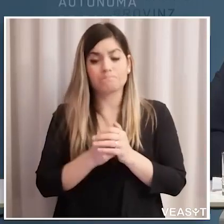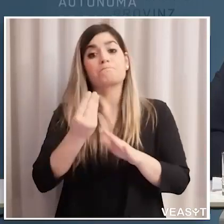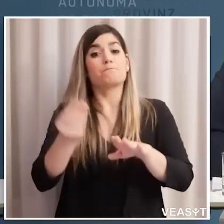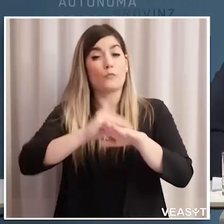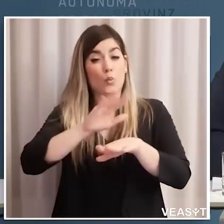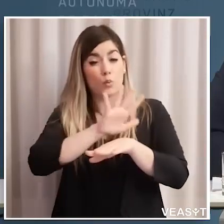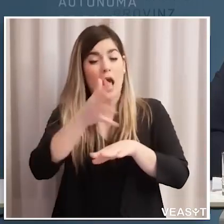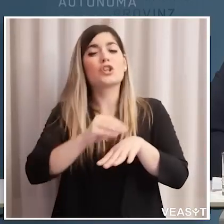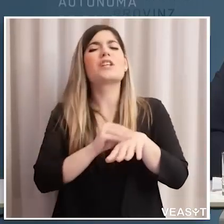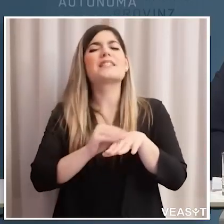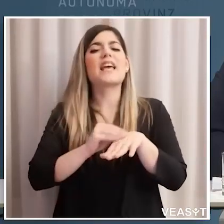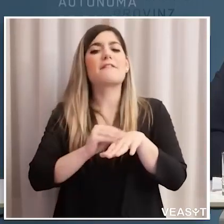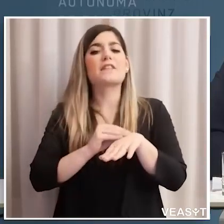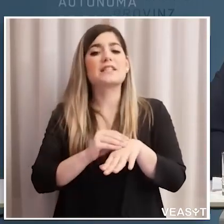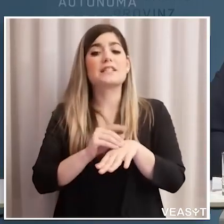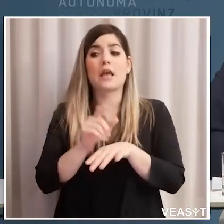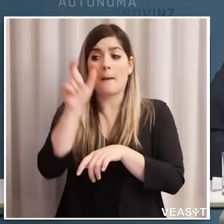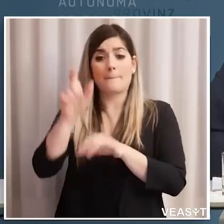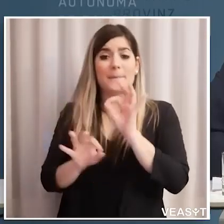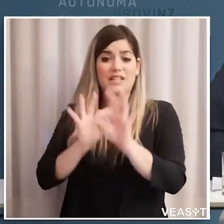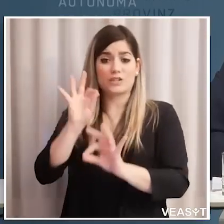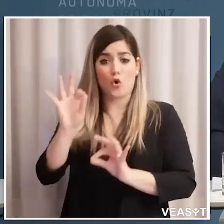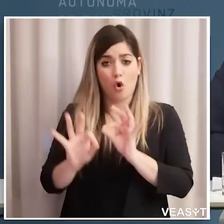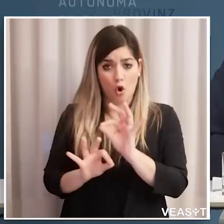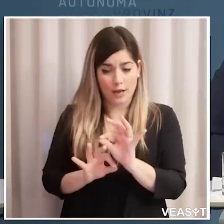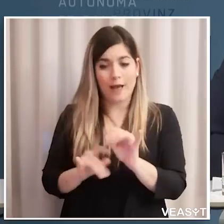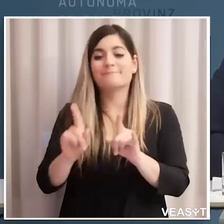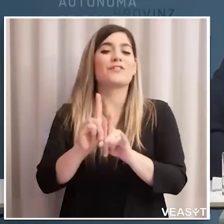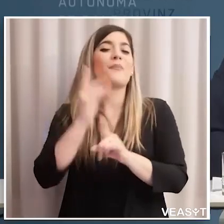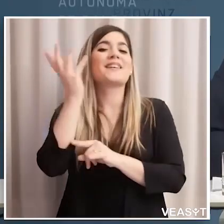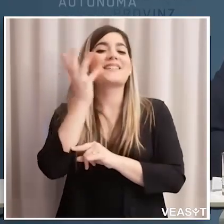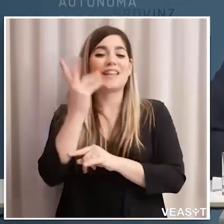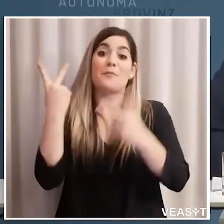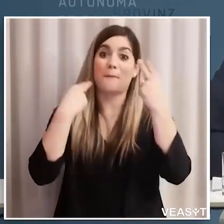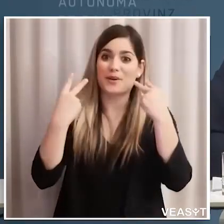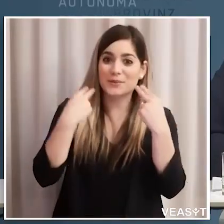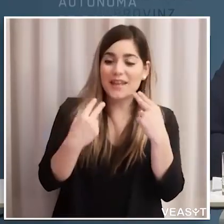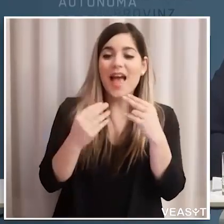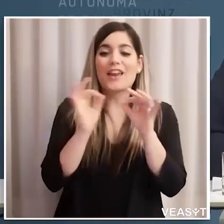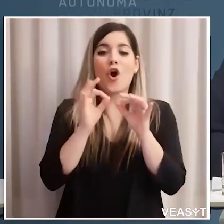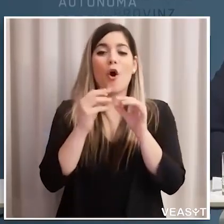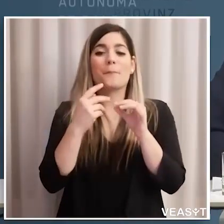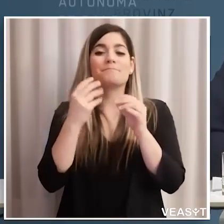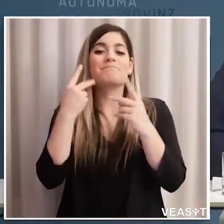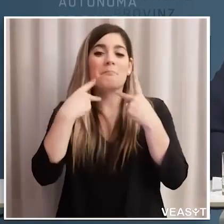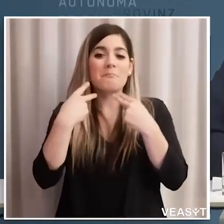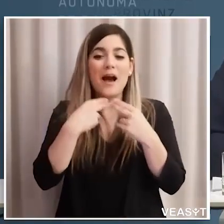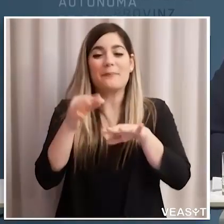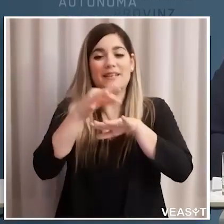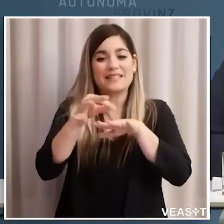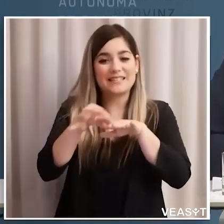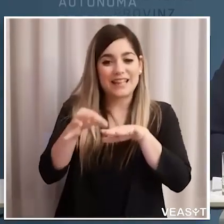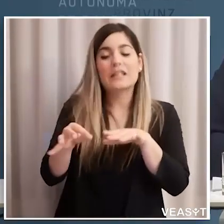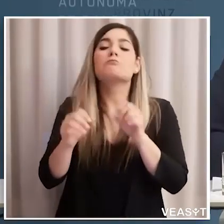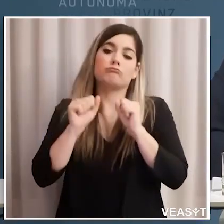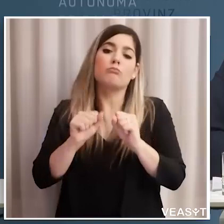i servizi diciamo alla persona, come per esempio quelli dei parrucchieri, barbieri e quant'altro, estetisti,